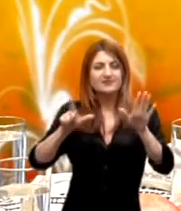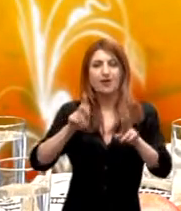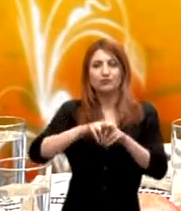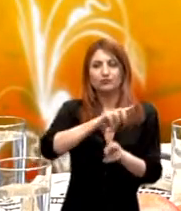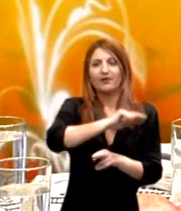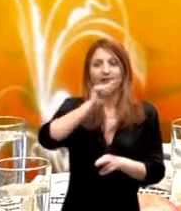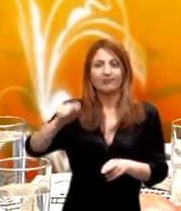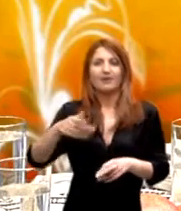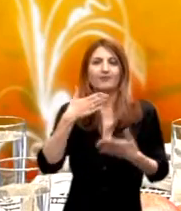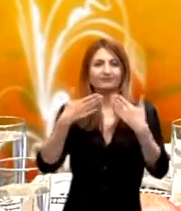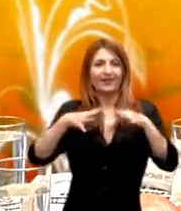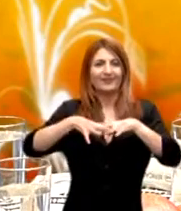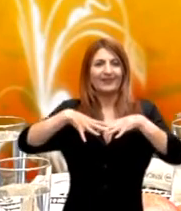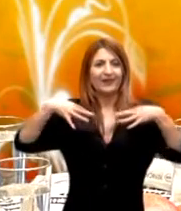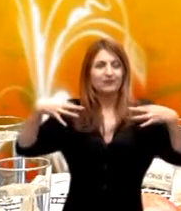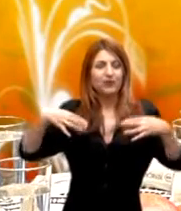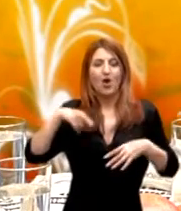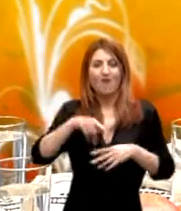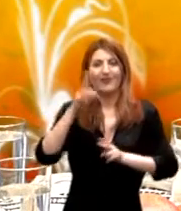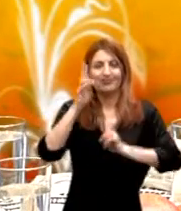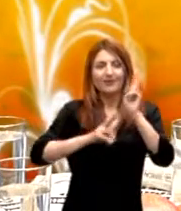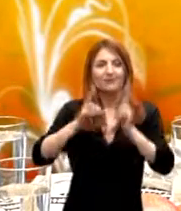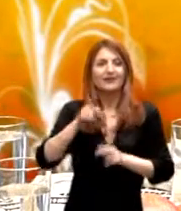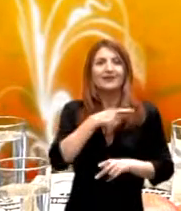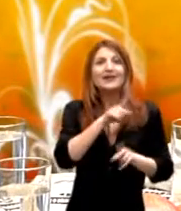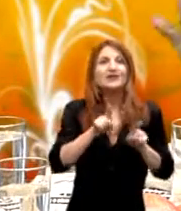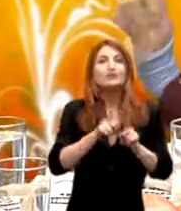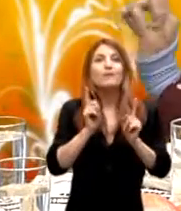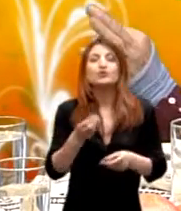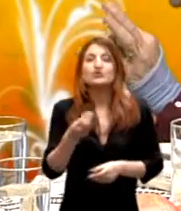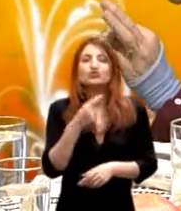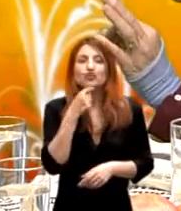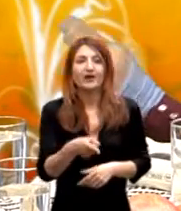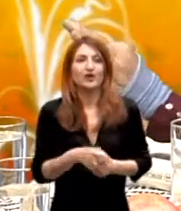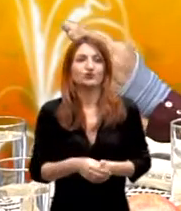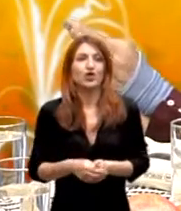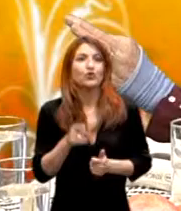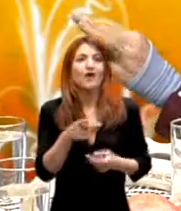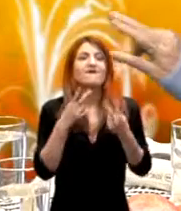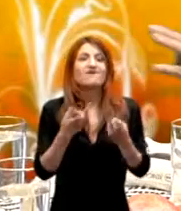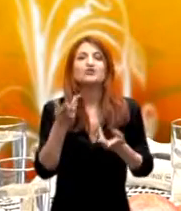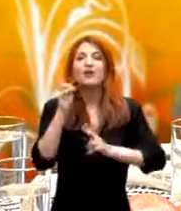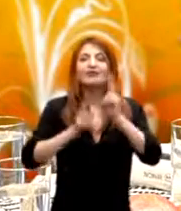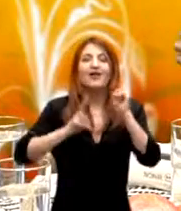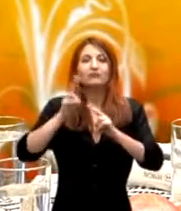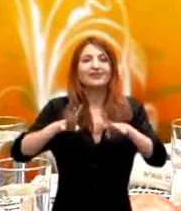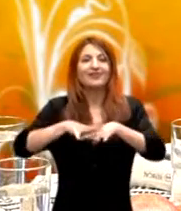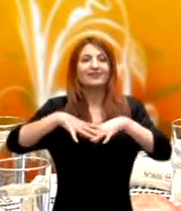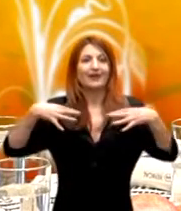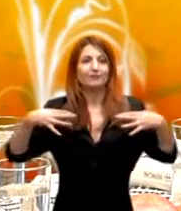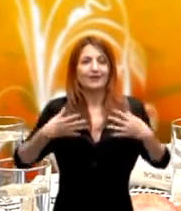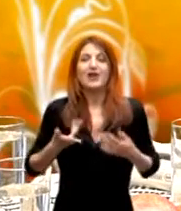tribini, jer da u toj debatnoj tribini i ti imaš nešto reći. To je bit debatne tribine. Da